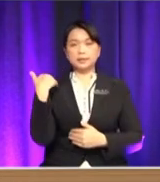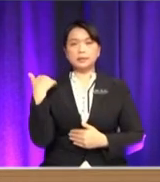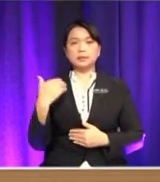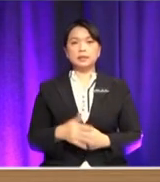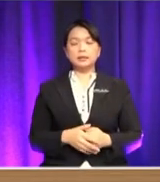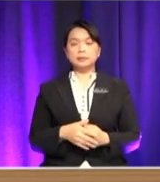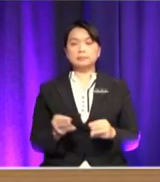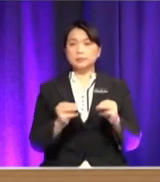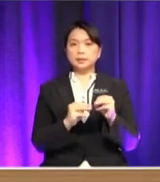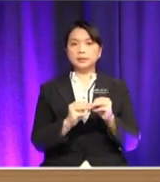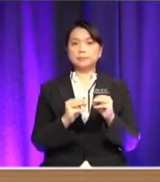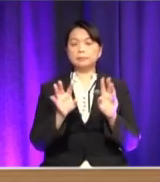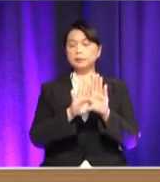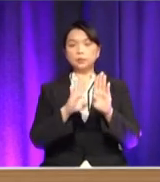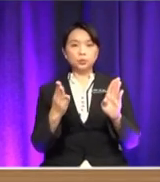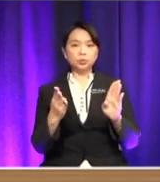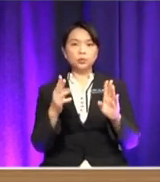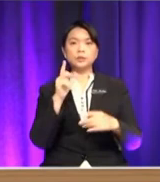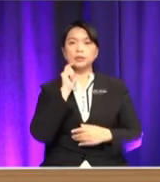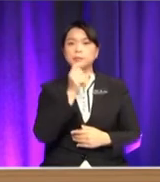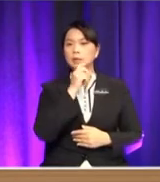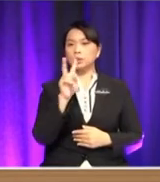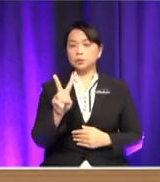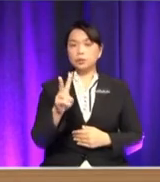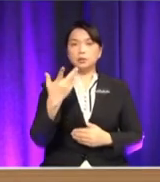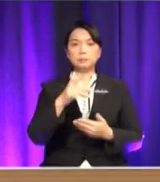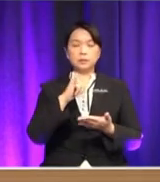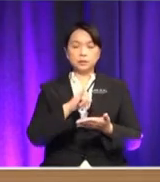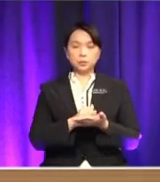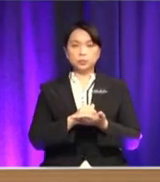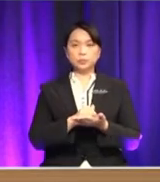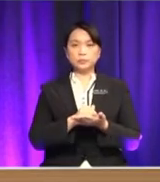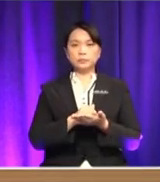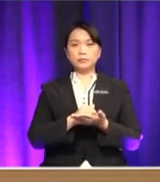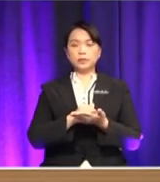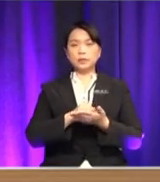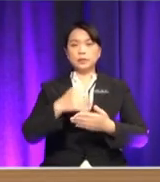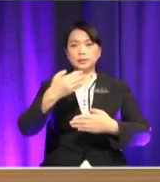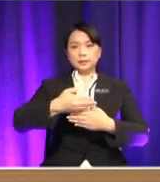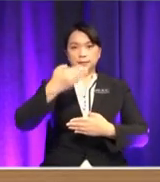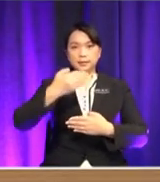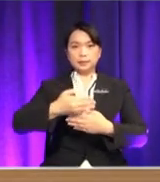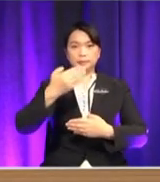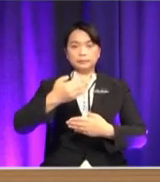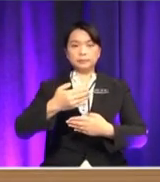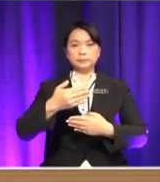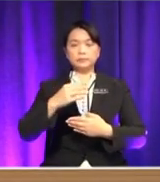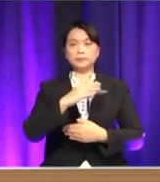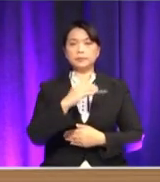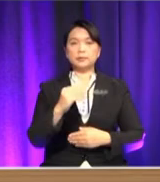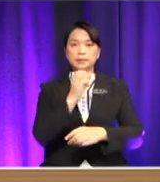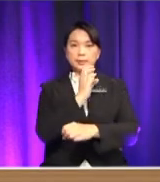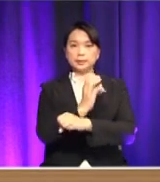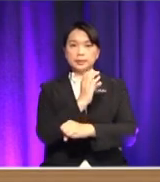Badul oke oke kemudian tingkat rem KC boleh Laras Cengkareng kaca boleh larasnya tingkat yang populer